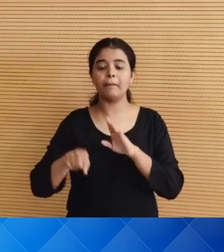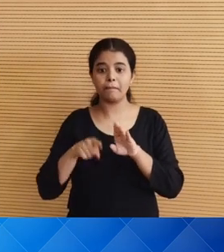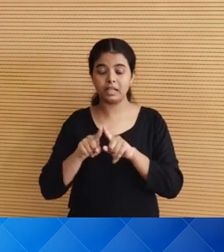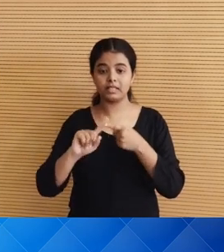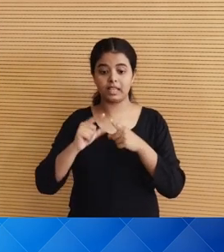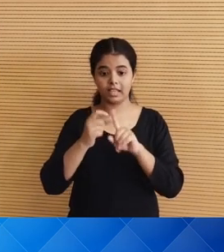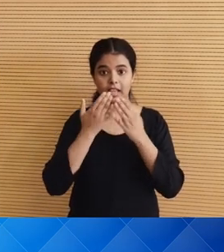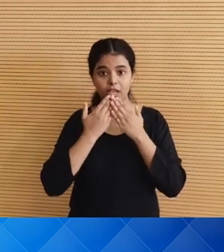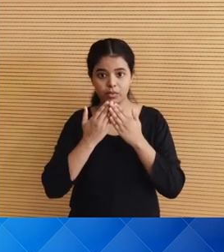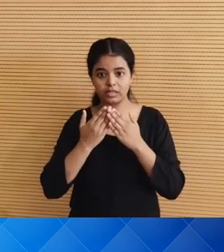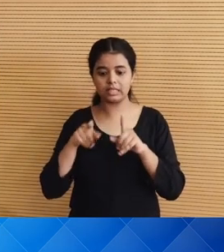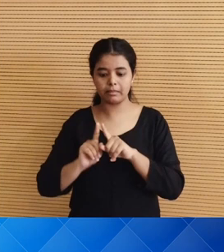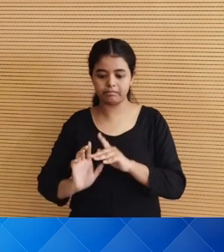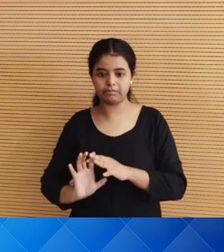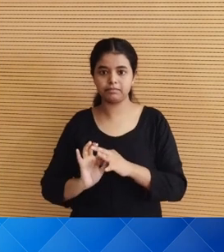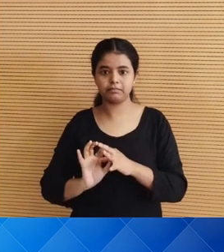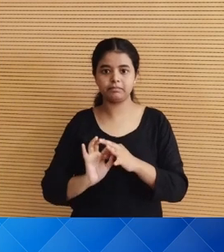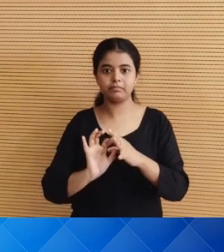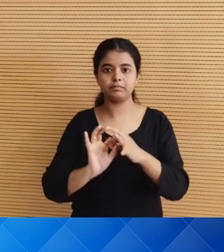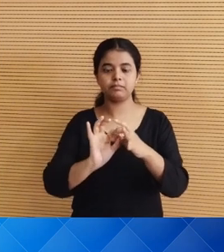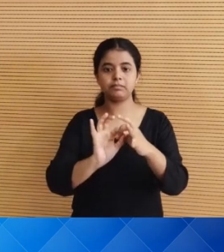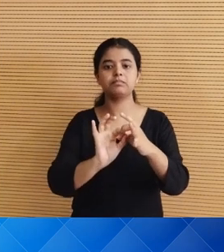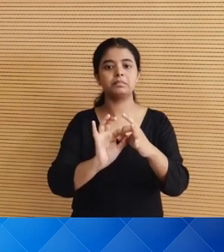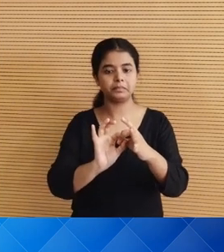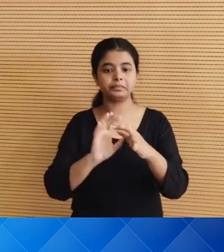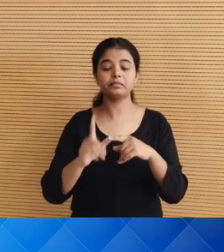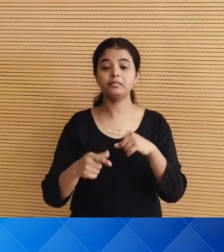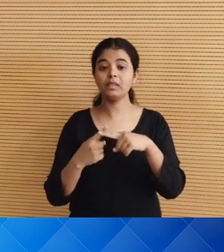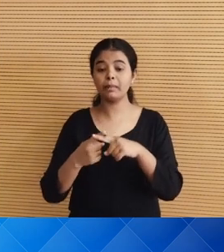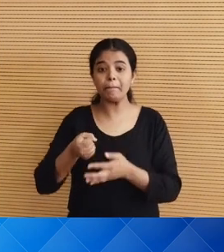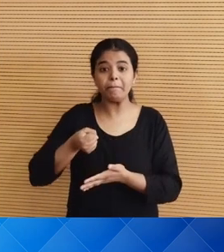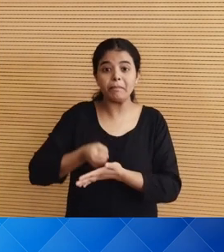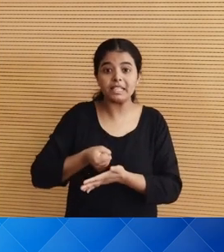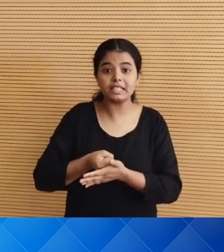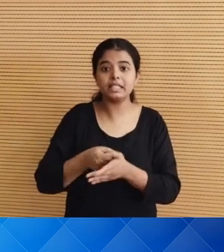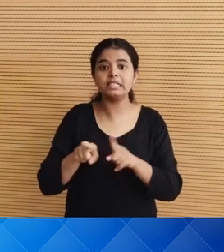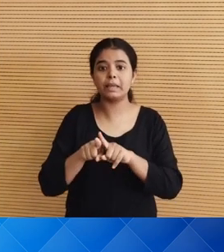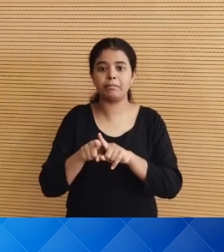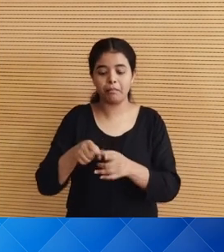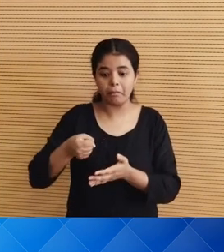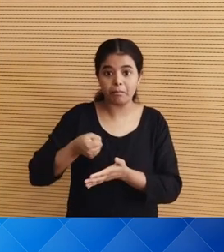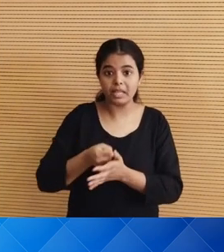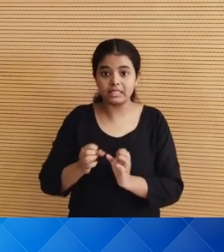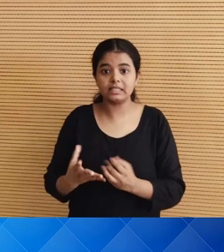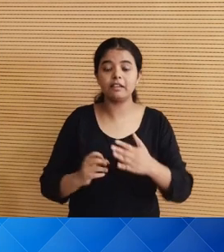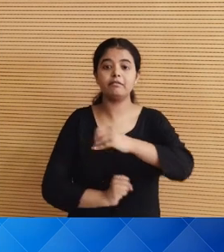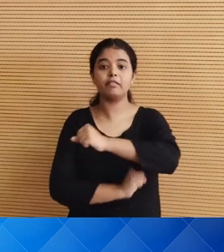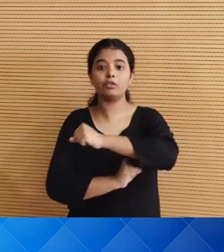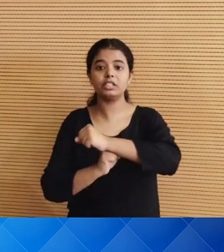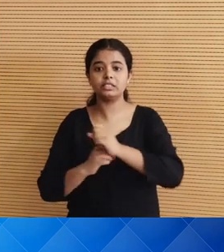पर जुड़ाव की बात भी करती है। साथ ही बुनियादी अवस्था यानी कि फाउंडेशनल